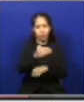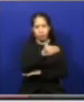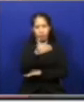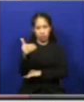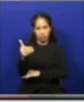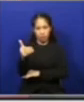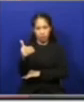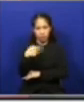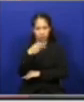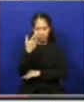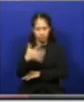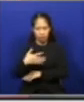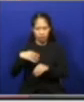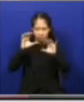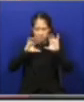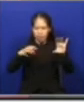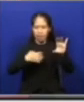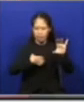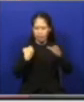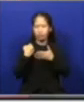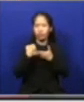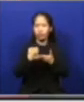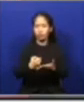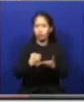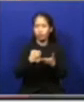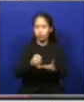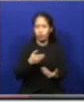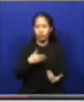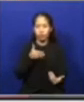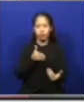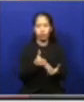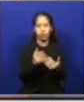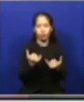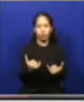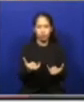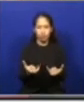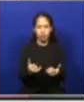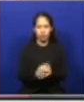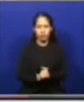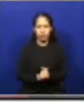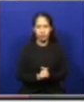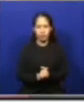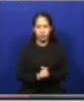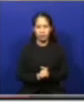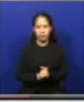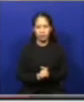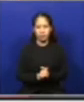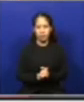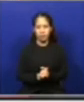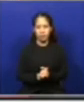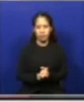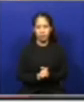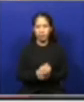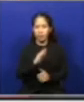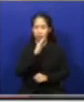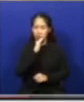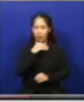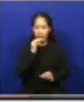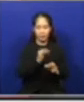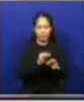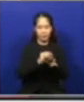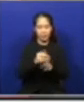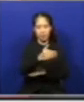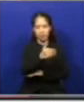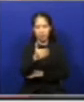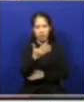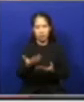บาลที่อยากจะยื่นมือเข้ามาช่วยในสถานการณ์ลักษณะนี้นะคะถ้าแบงก์ชาติหรือธนาคารพาณิ